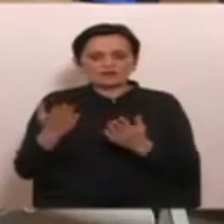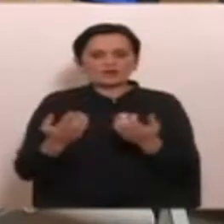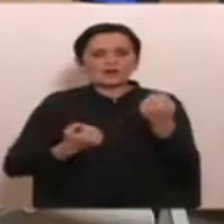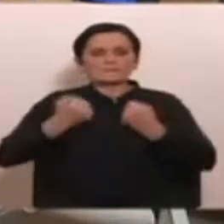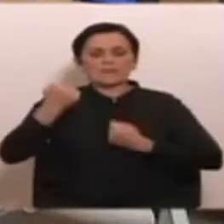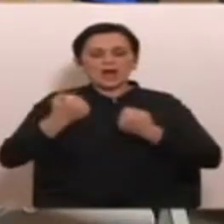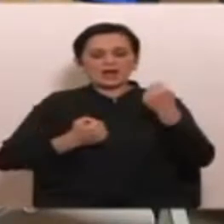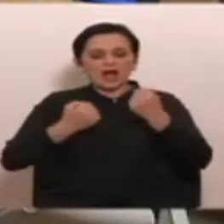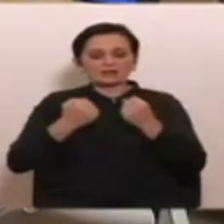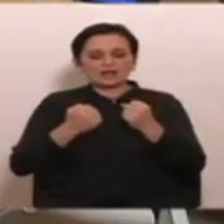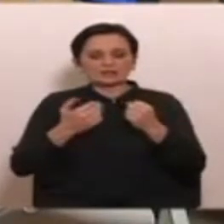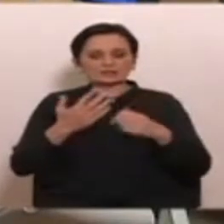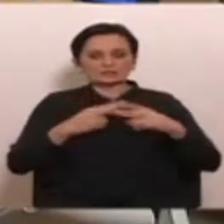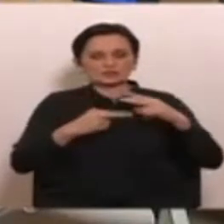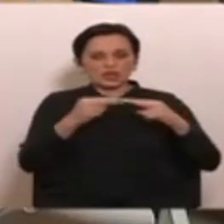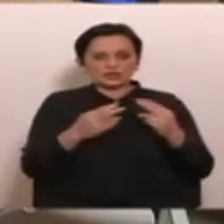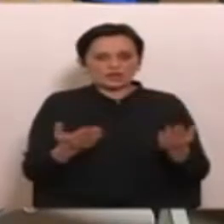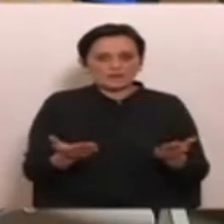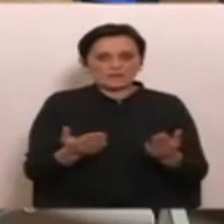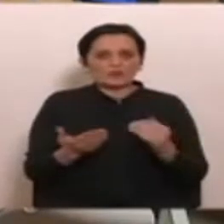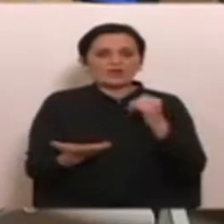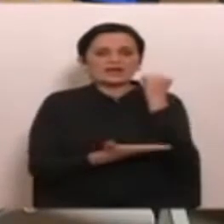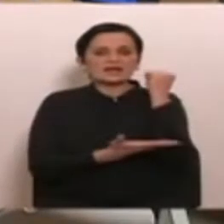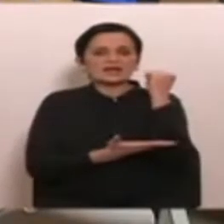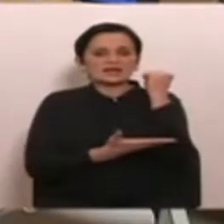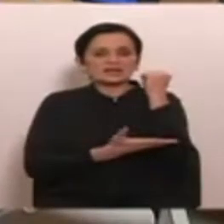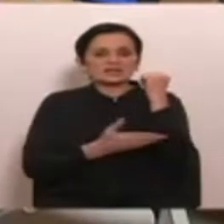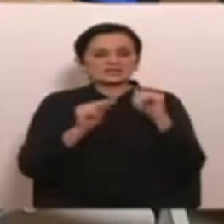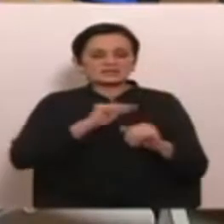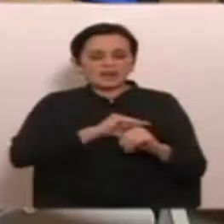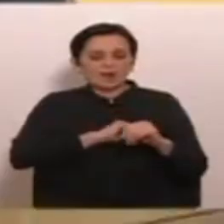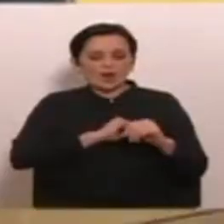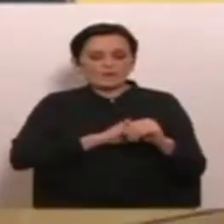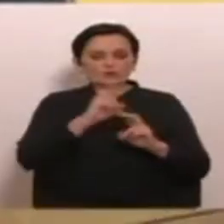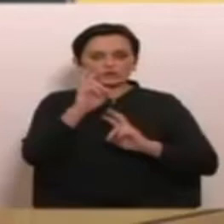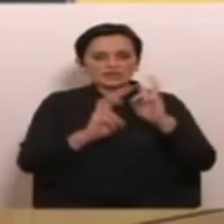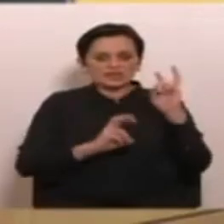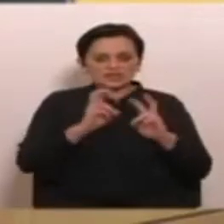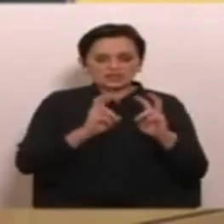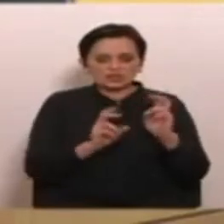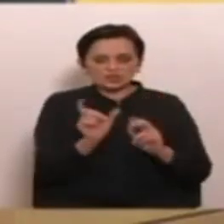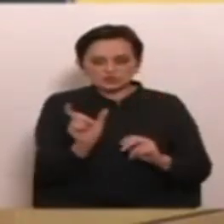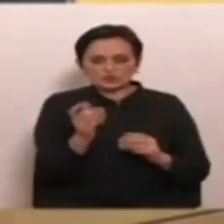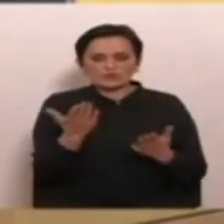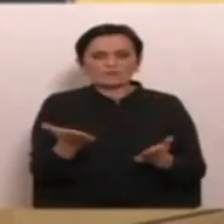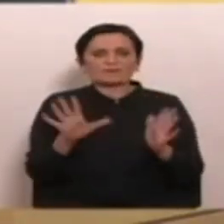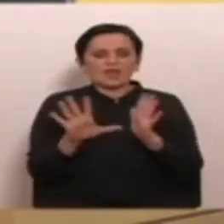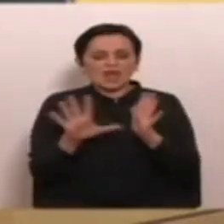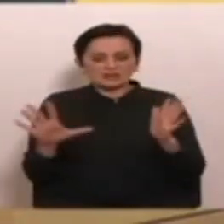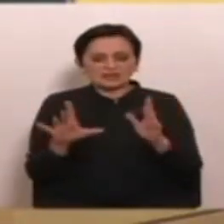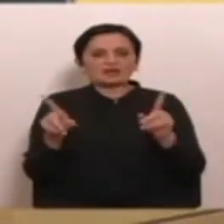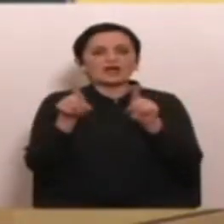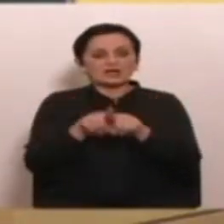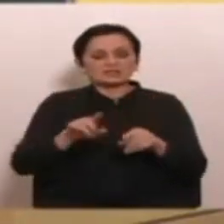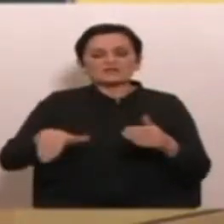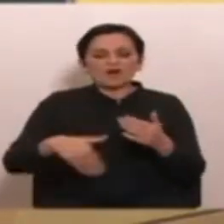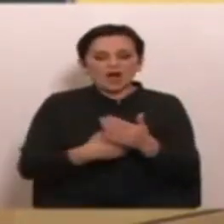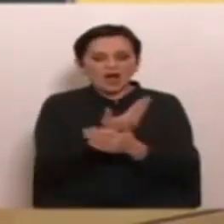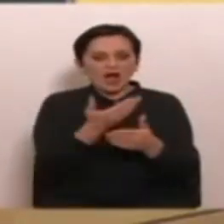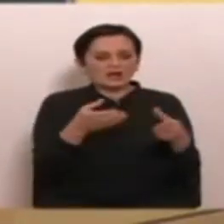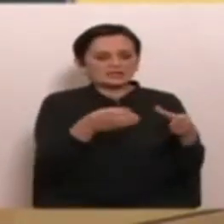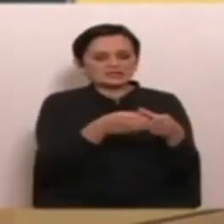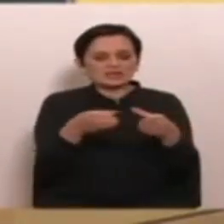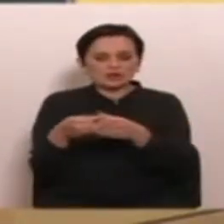მანქანათმშენებლობას, ხის დამამუშავებელ ინდუსტრიას, ენერგეტიკას, ასევე სრულიად ახალ სექტორებს,